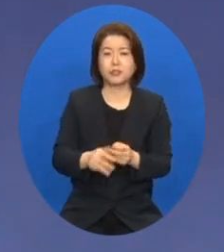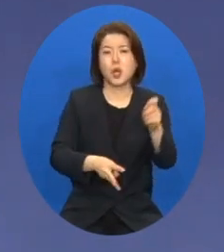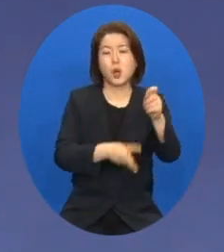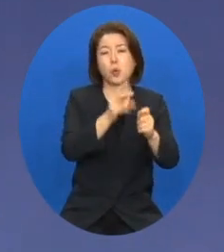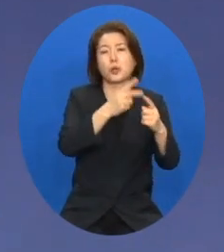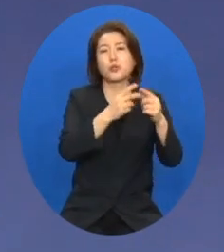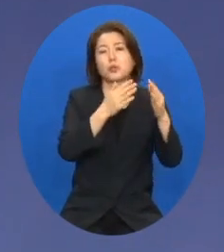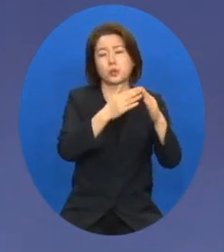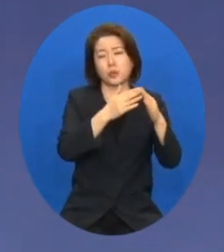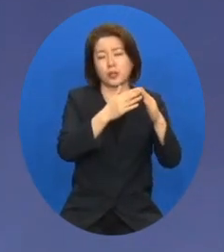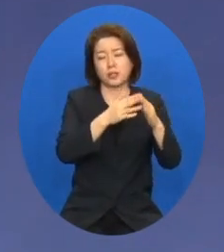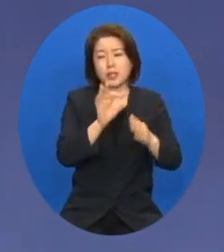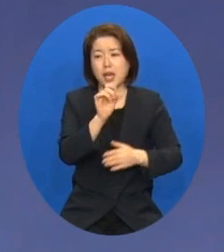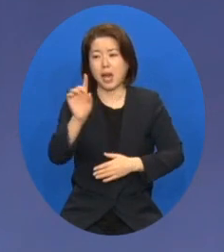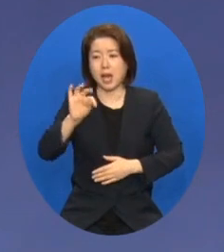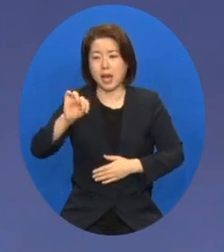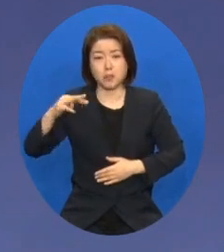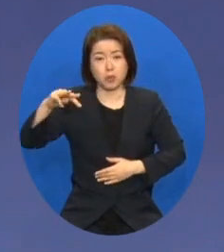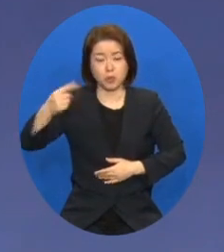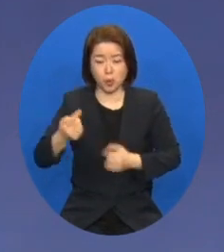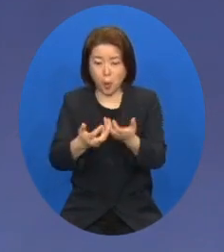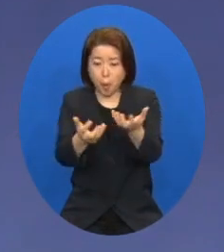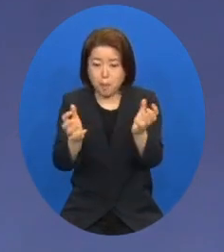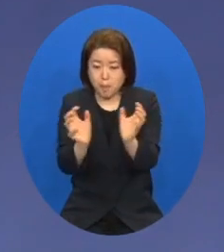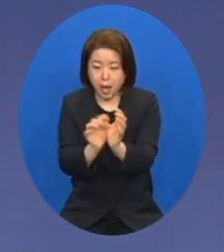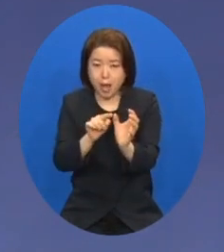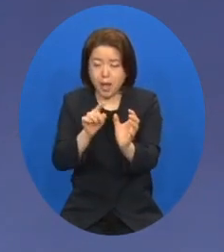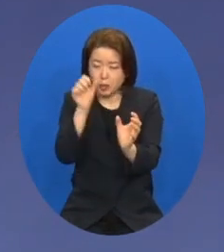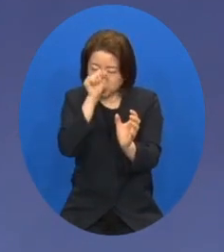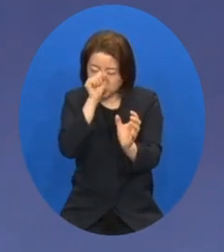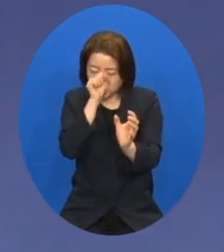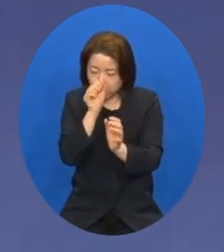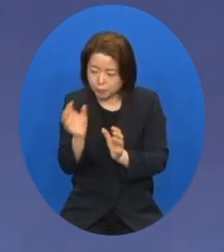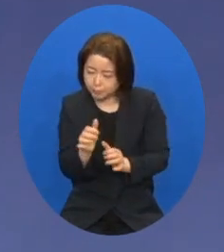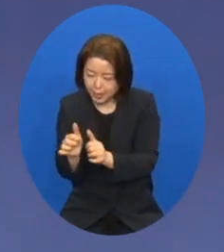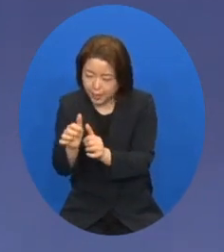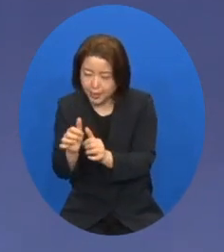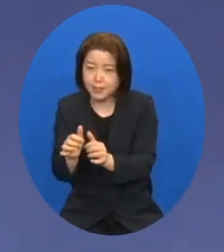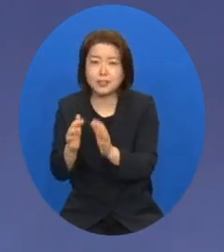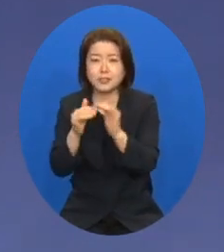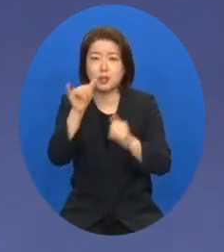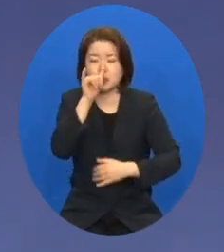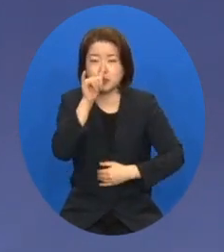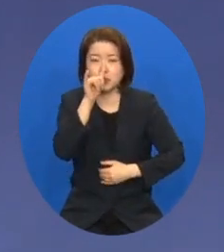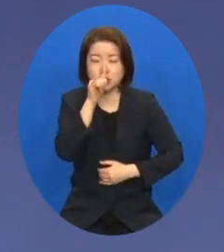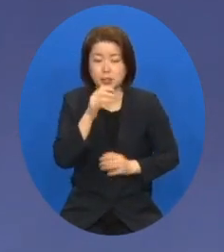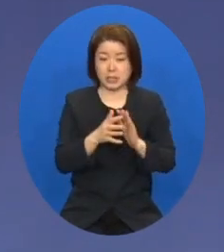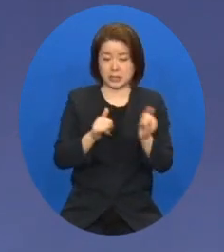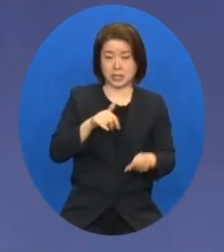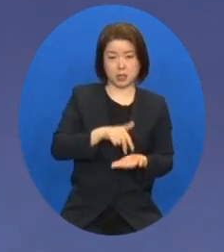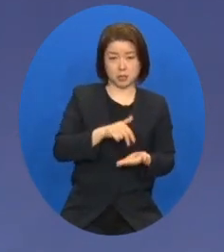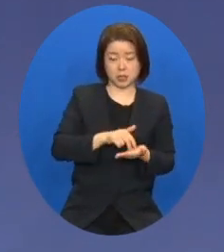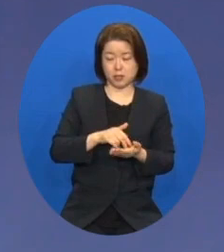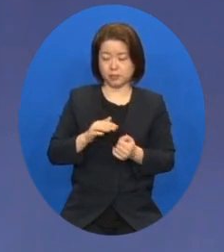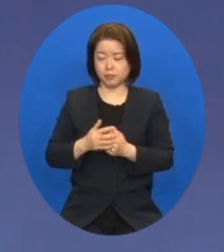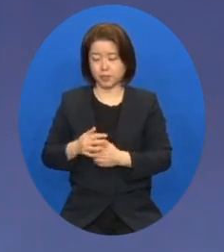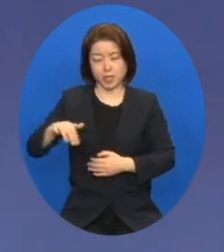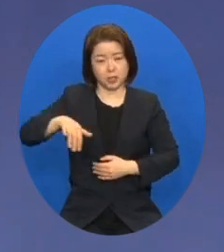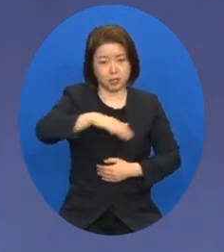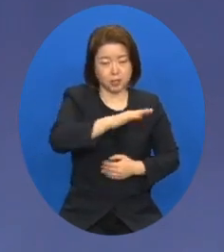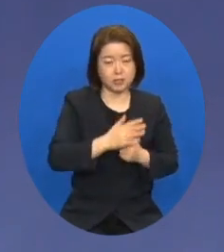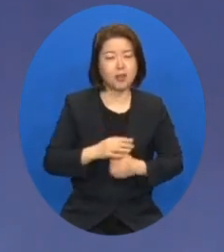아볼로 바가 있습니다 아볼로 를 좋아하는 사람들이 있습니다 인간적으로는 가서